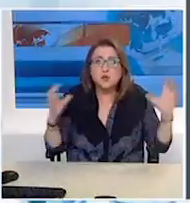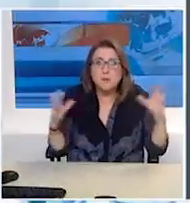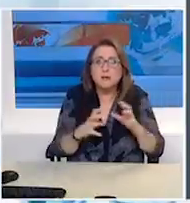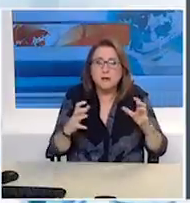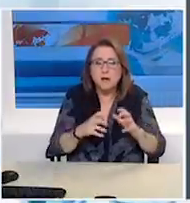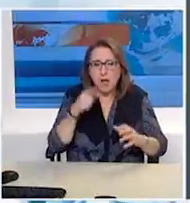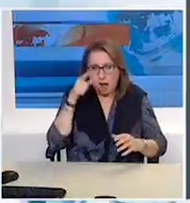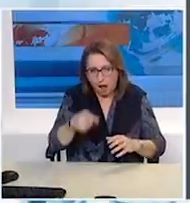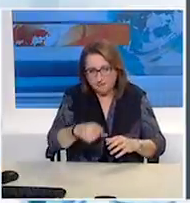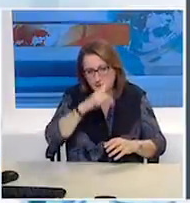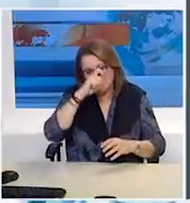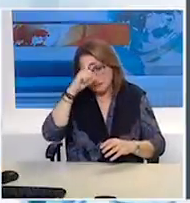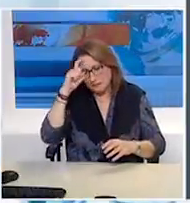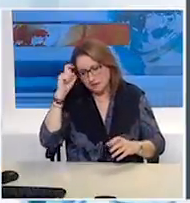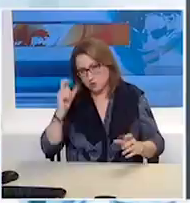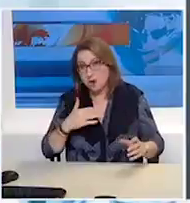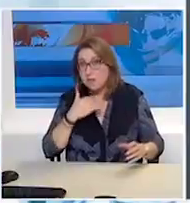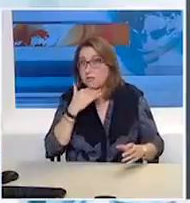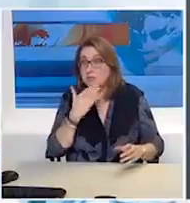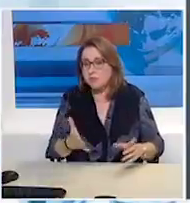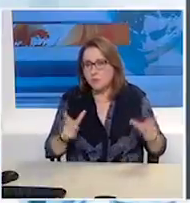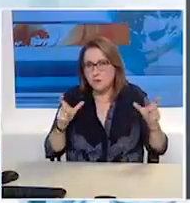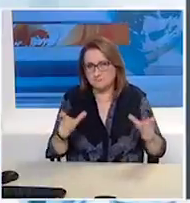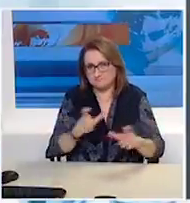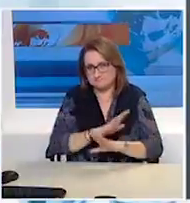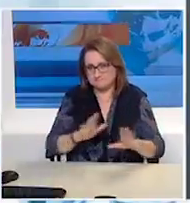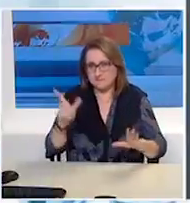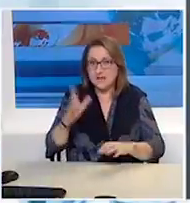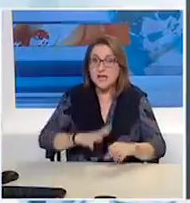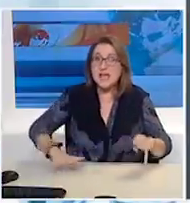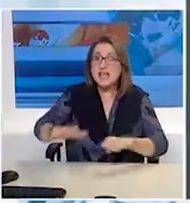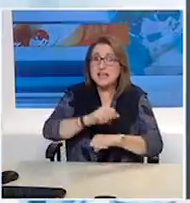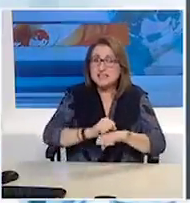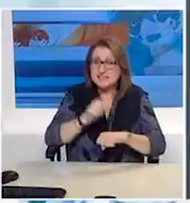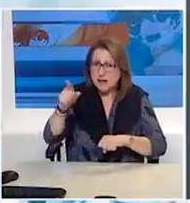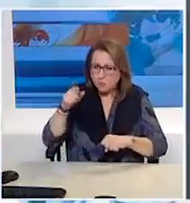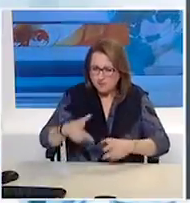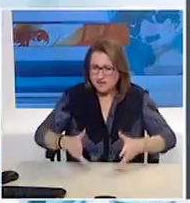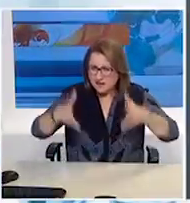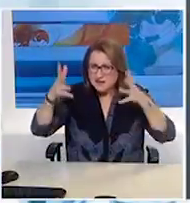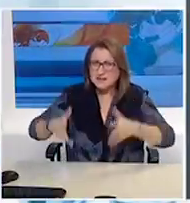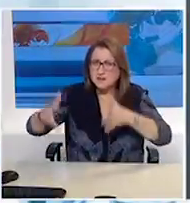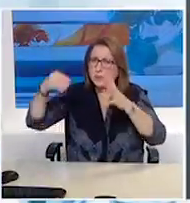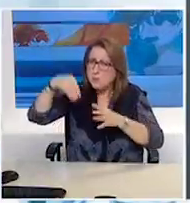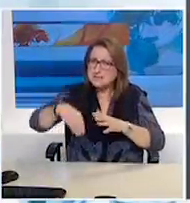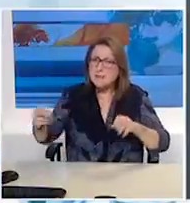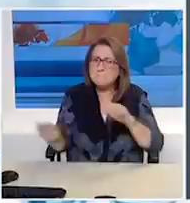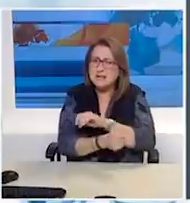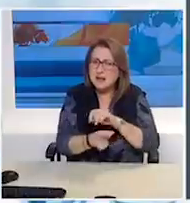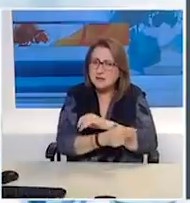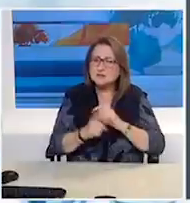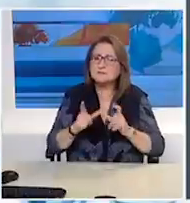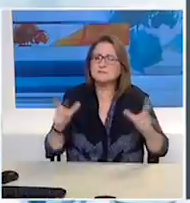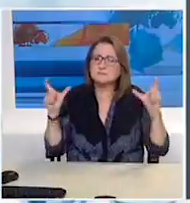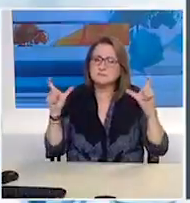δύσκολο έως και αδύνατο να ελεγχθούν. Στη Σιγκαπούρη, τα συγκροτήματα που κατοικούν οι μετανάστες παραμένουν σε καραντίνα από τις 14 Απριλίου